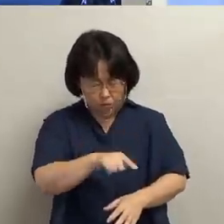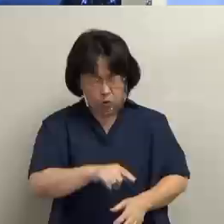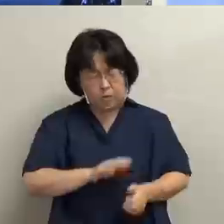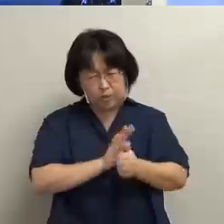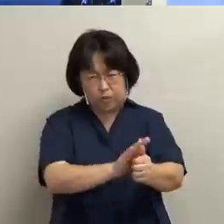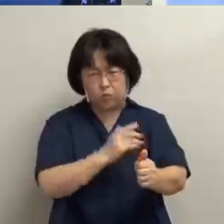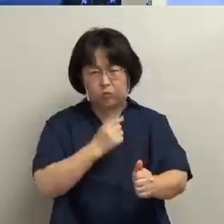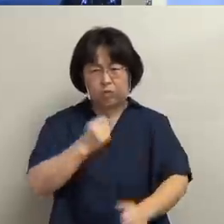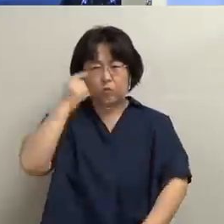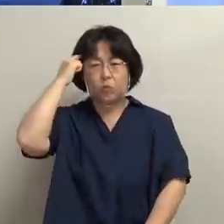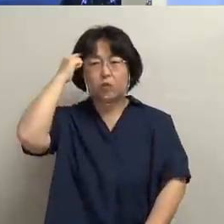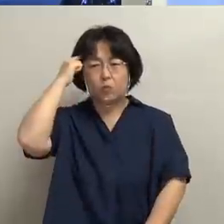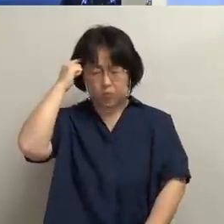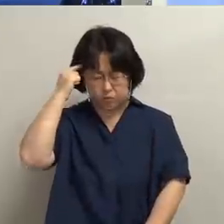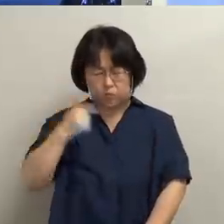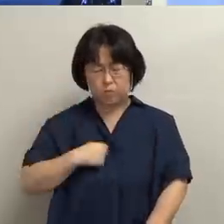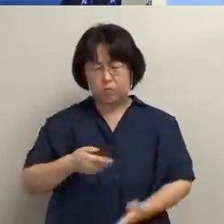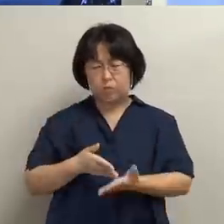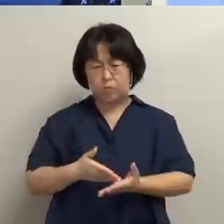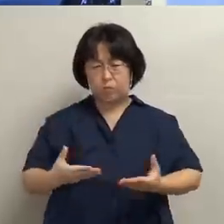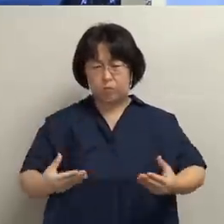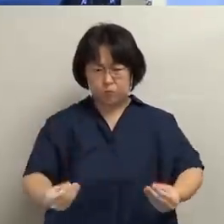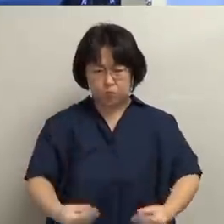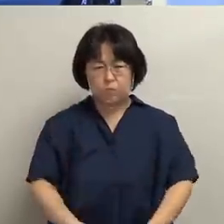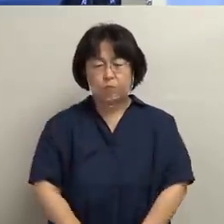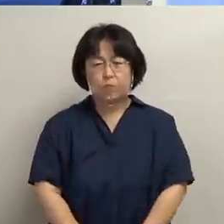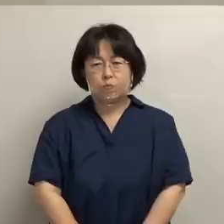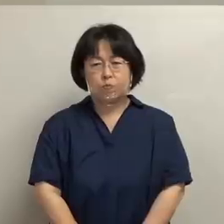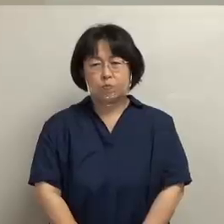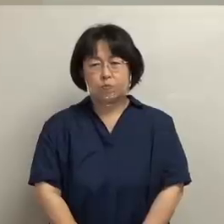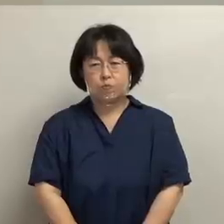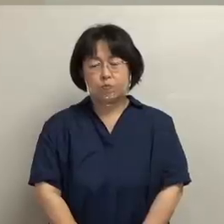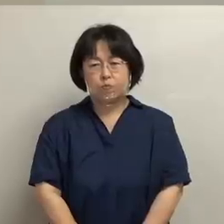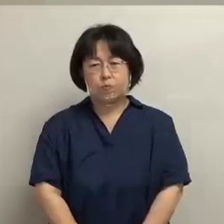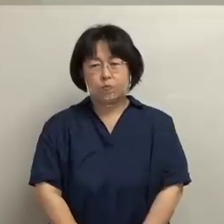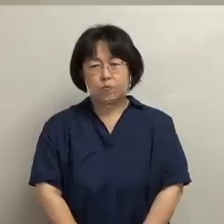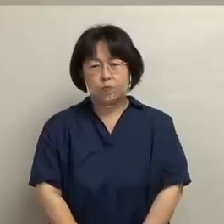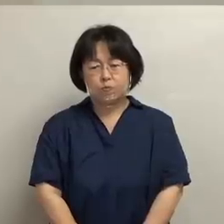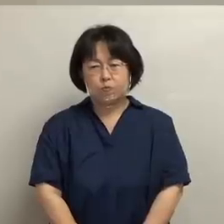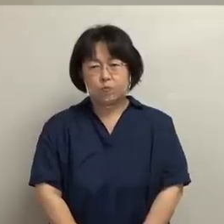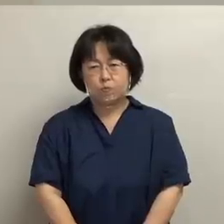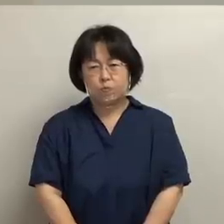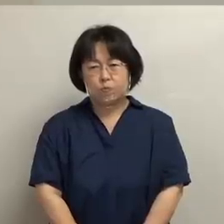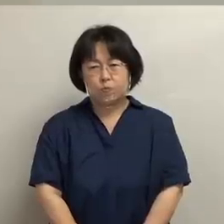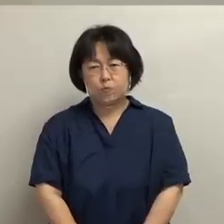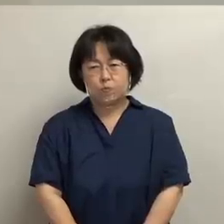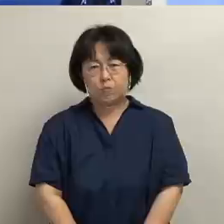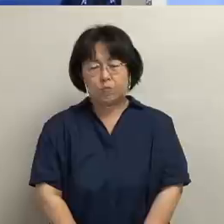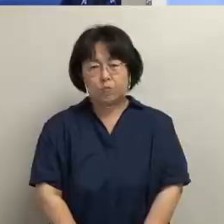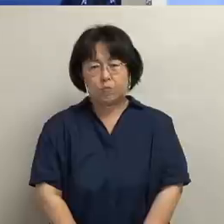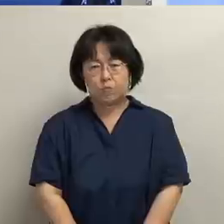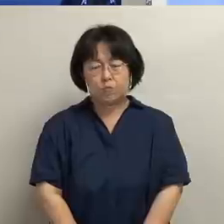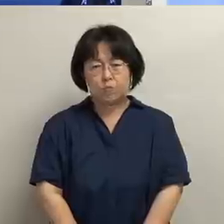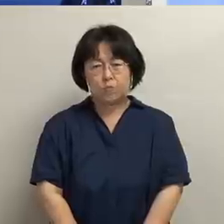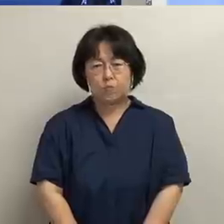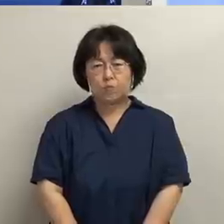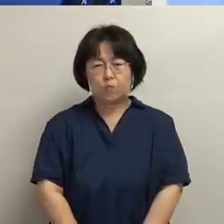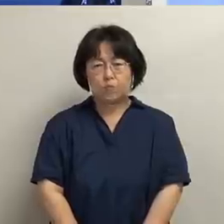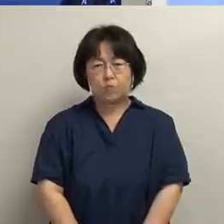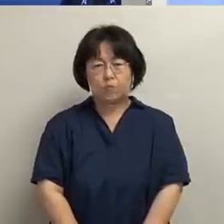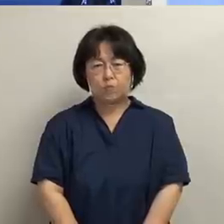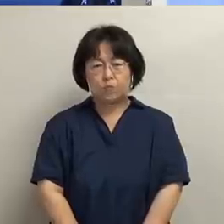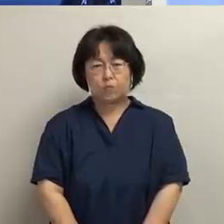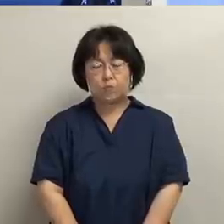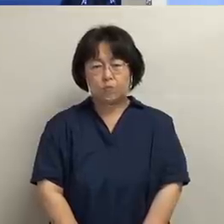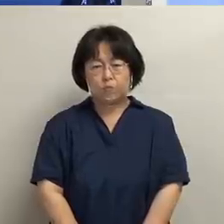ます私からは以上です皆さんから何かご質問があればお受けしたいと思いますどうぞ古田